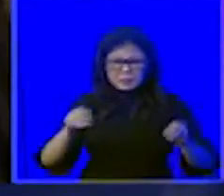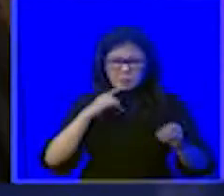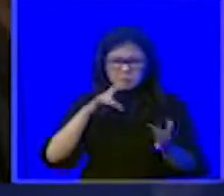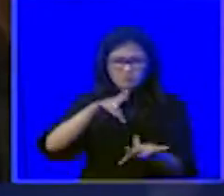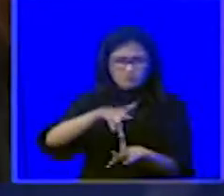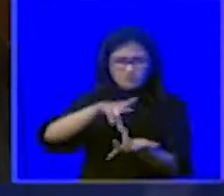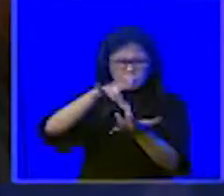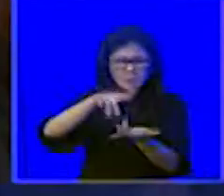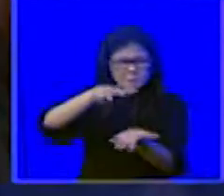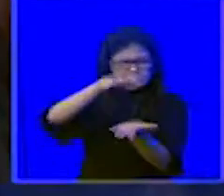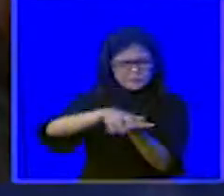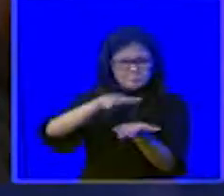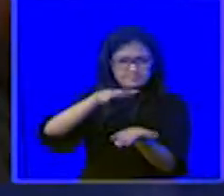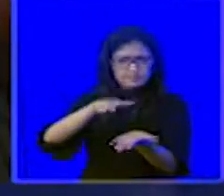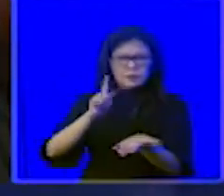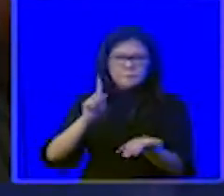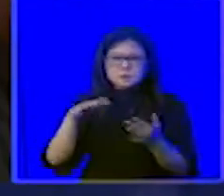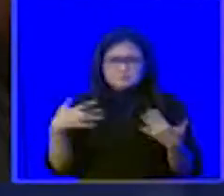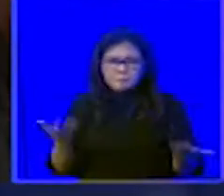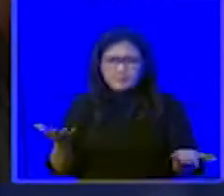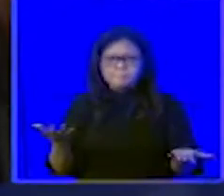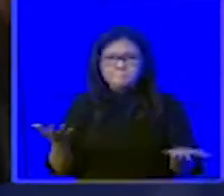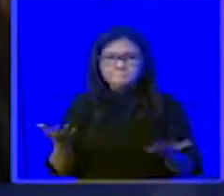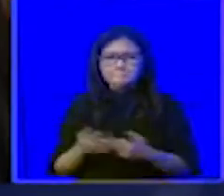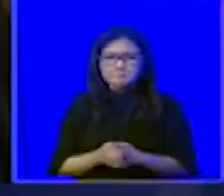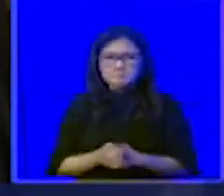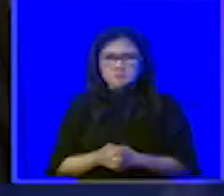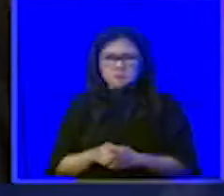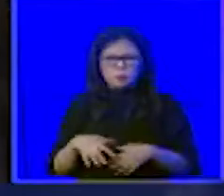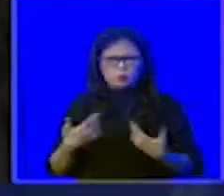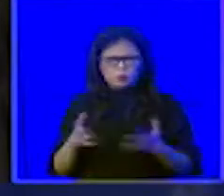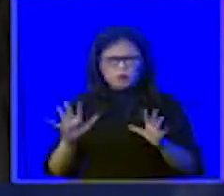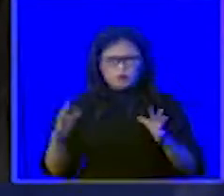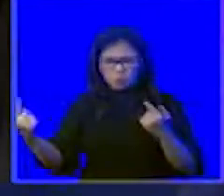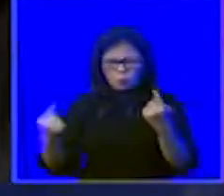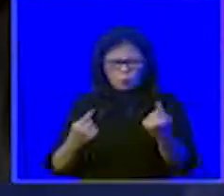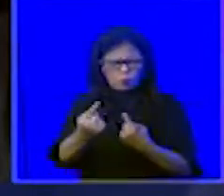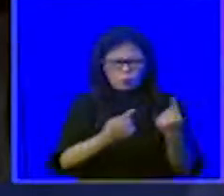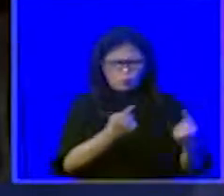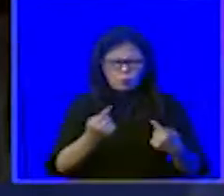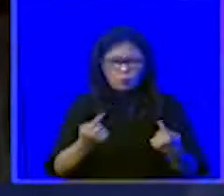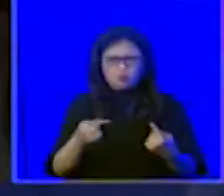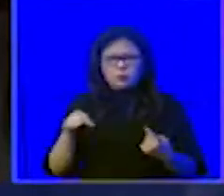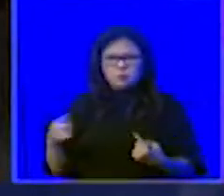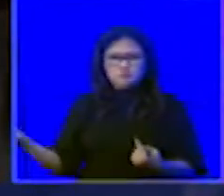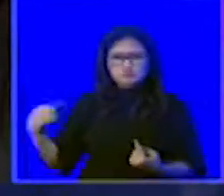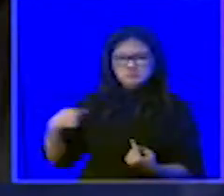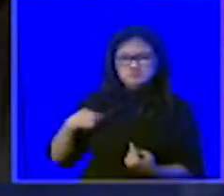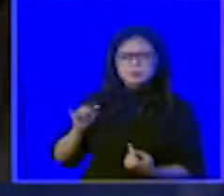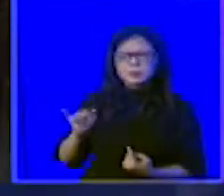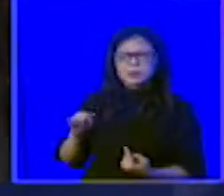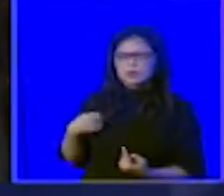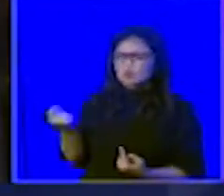kita mengajukan seperti itu? Biar tidak ada tuduhan kepada kita sebagai pungli